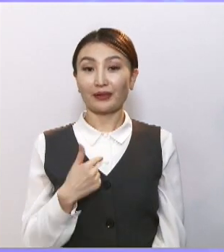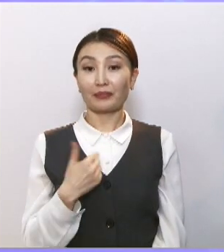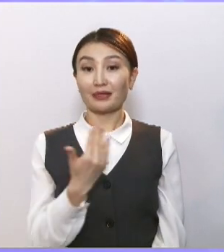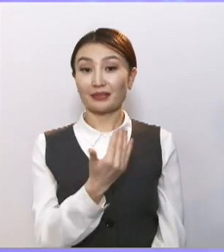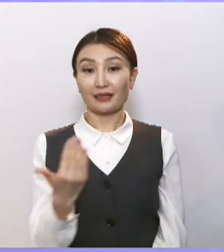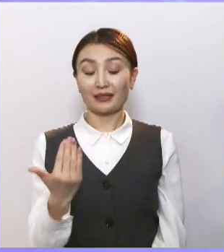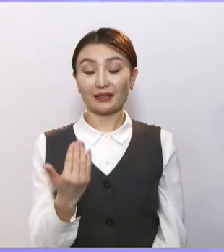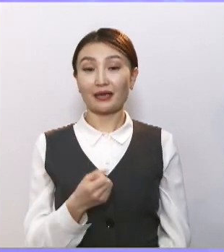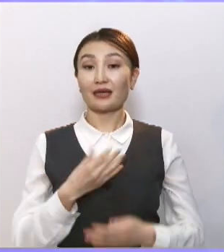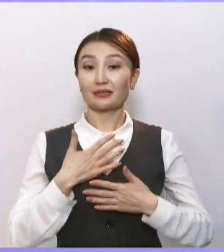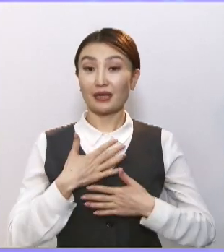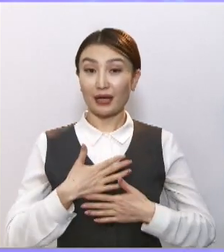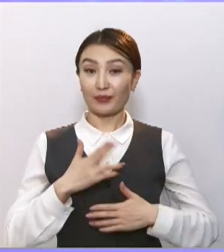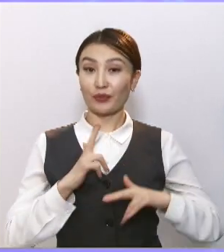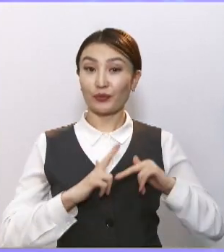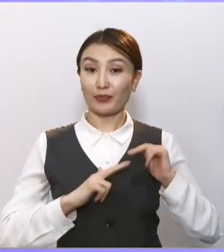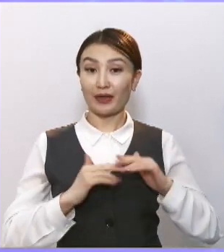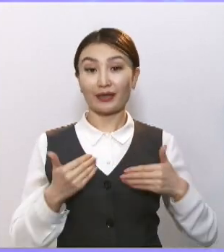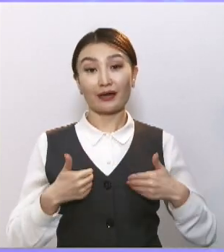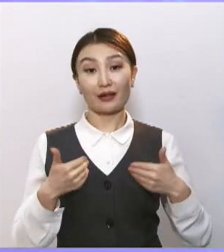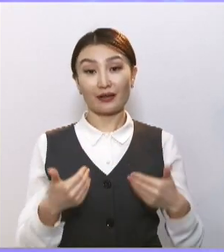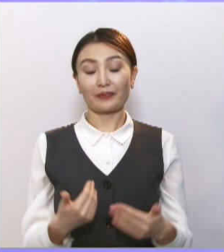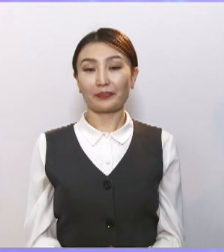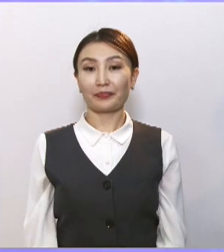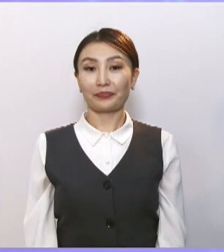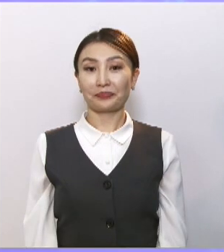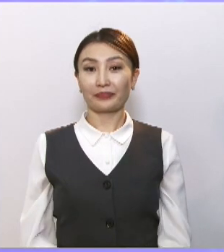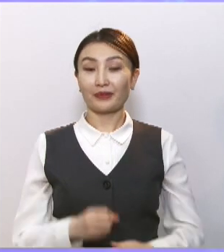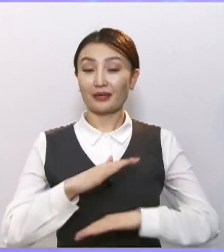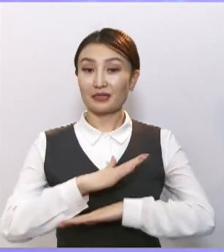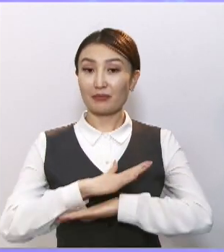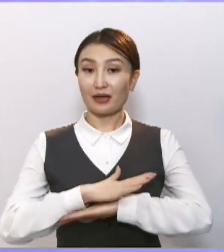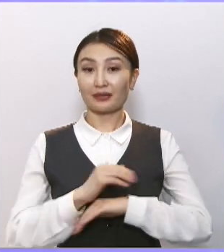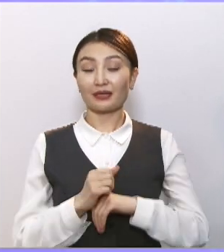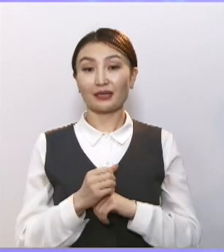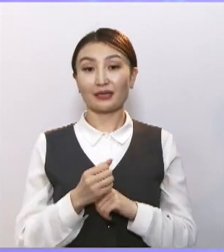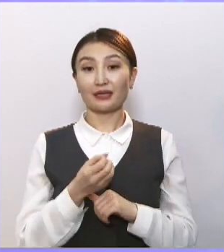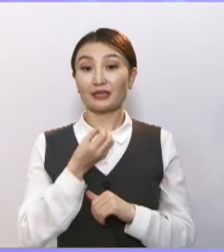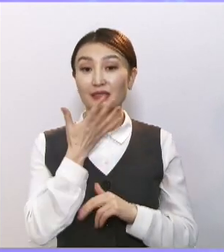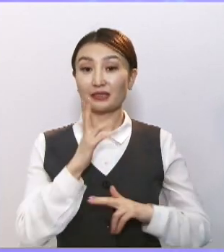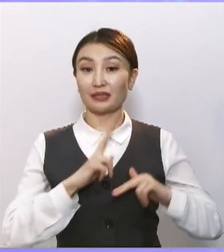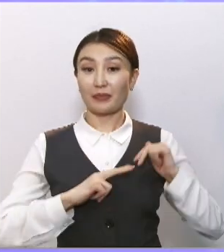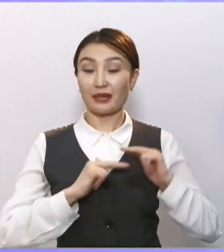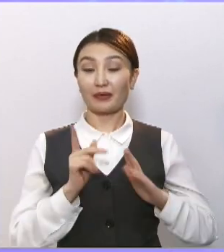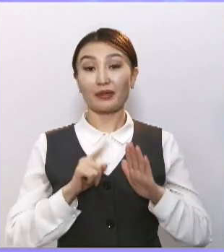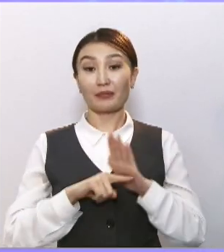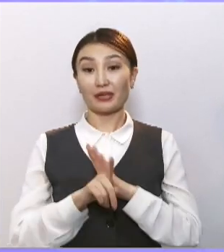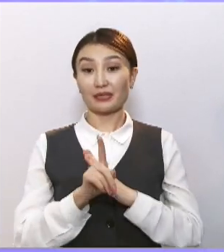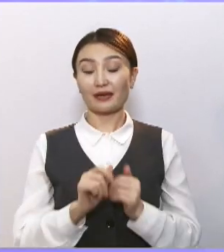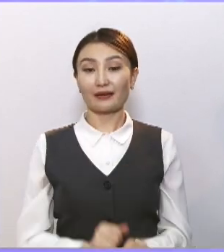силерге жагымдуу маанай каалаймын. Сабакты жакшы маанай менен баштайлы.